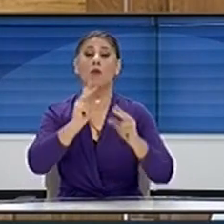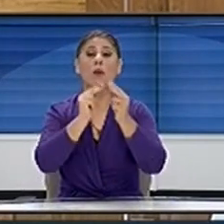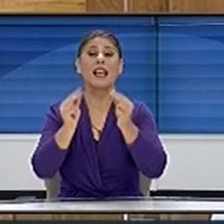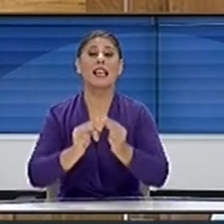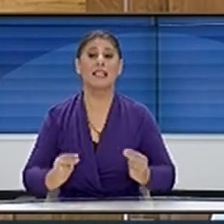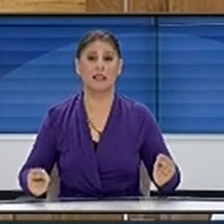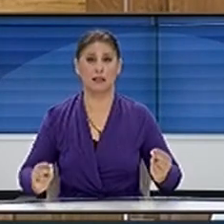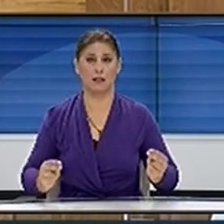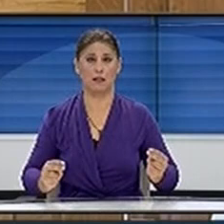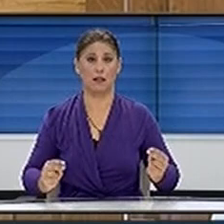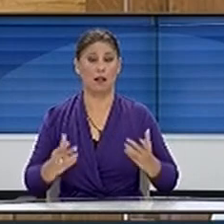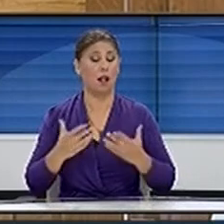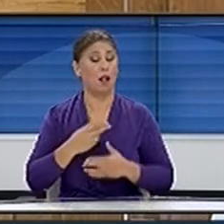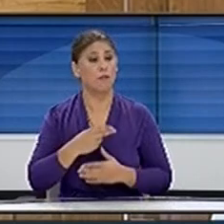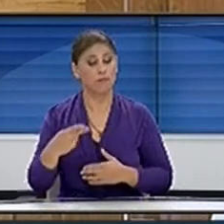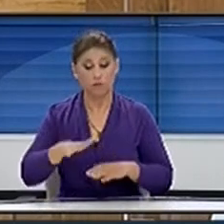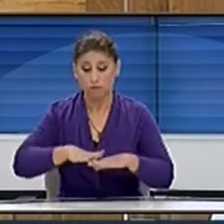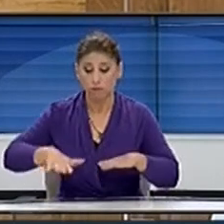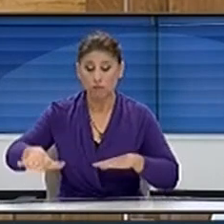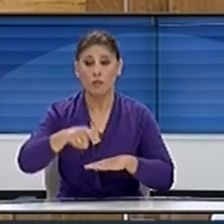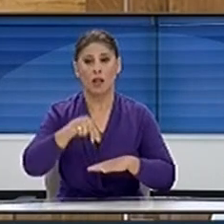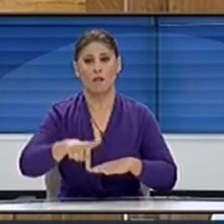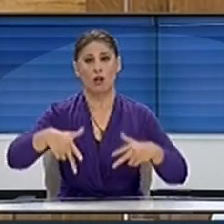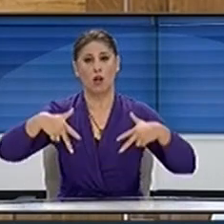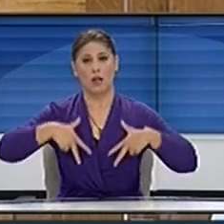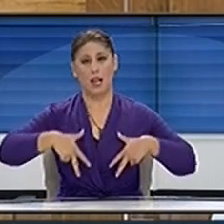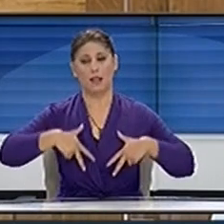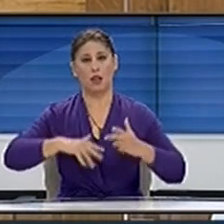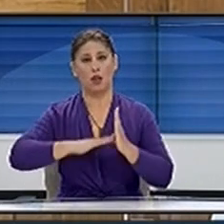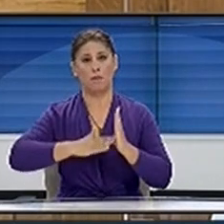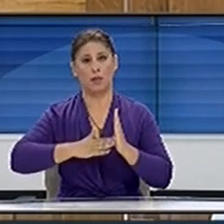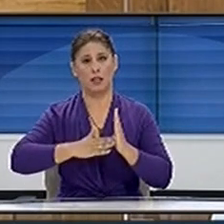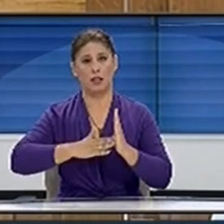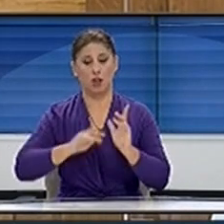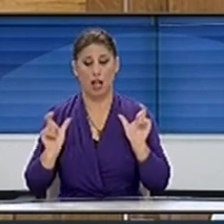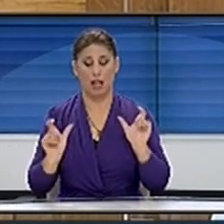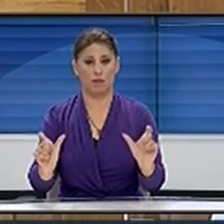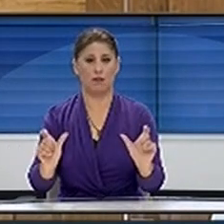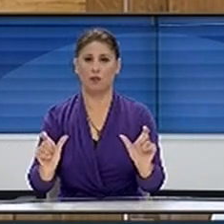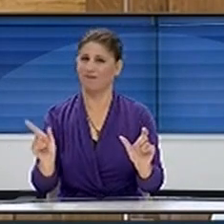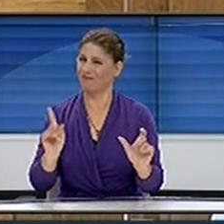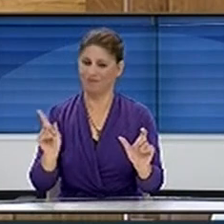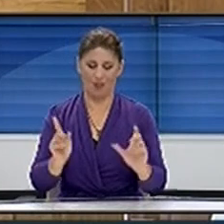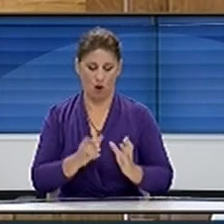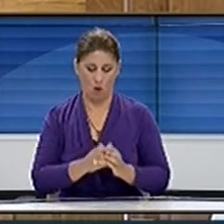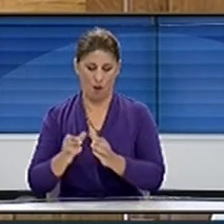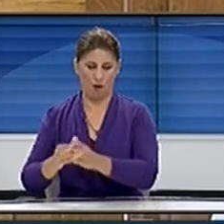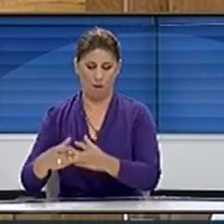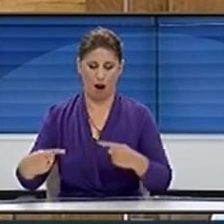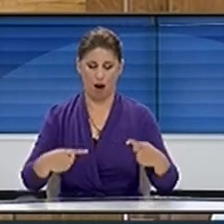ένα πεδίο όπως αυτό των κρατικών υπηρεσιών ασφάλειας, το οποίο δεν επιτρέπει κομματικούς